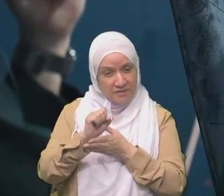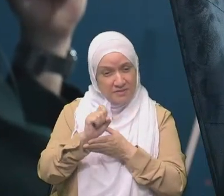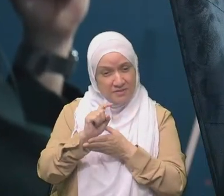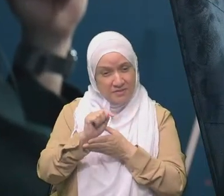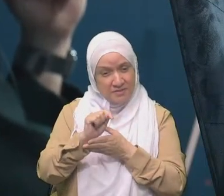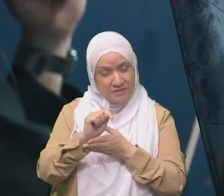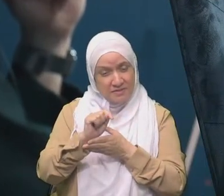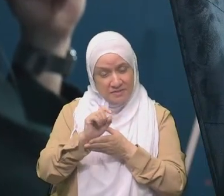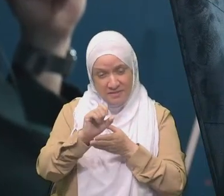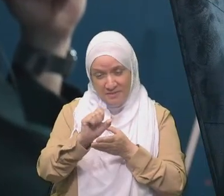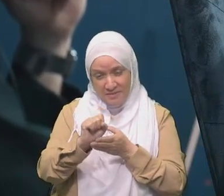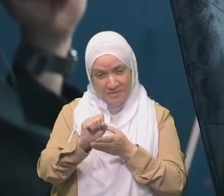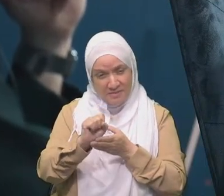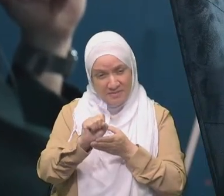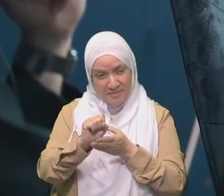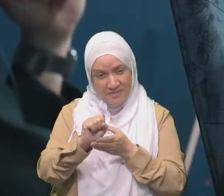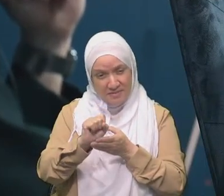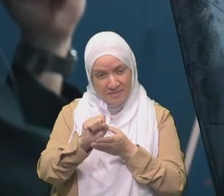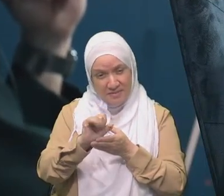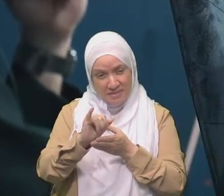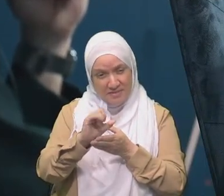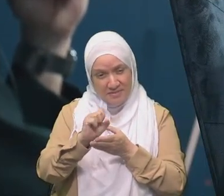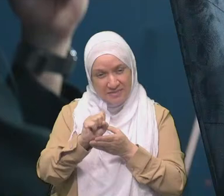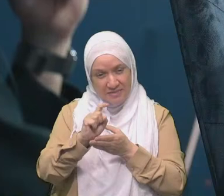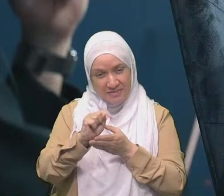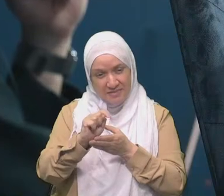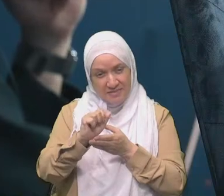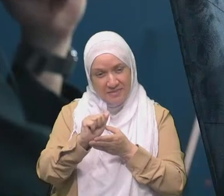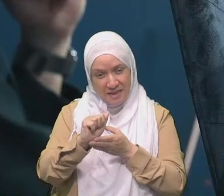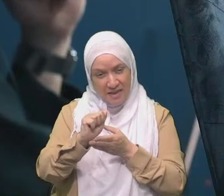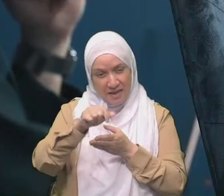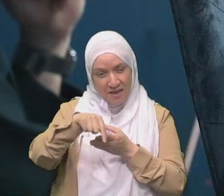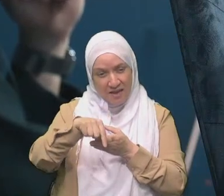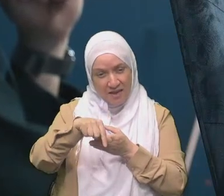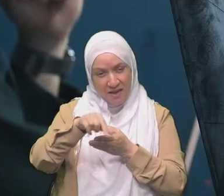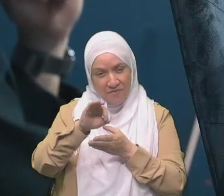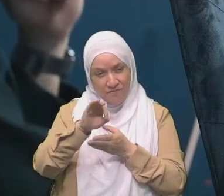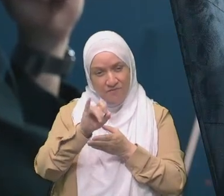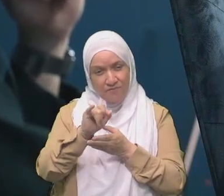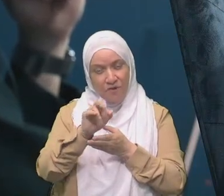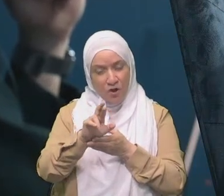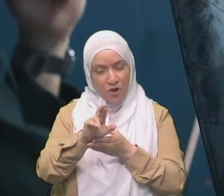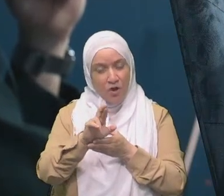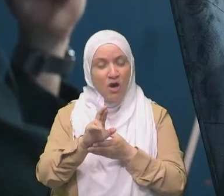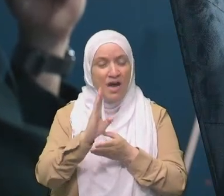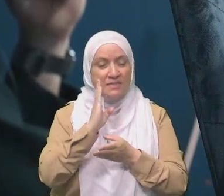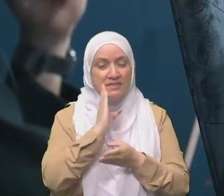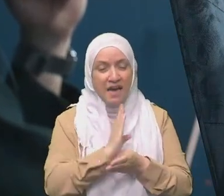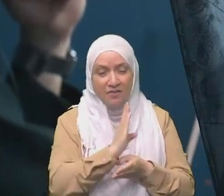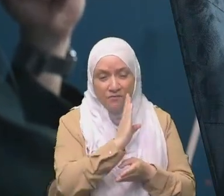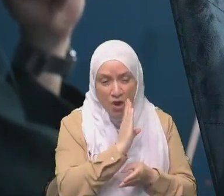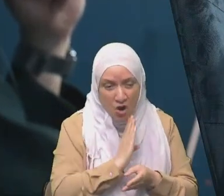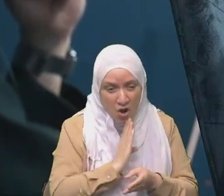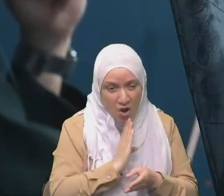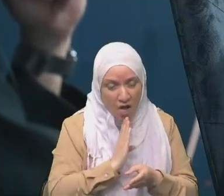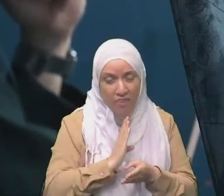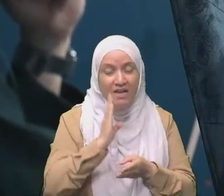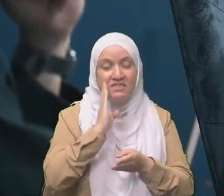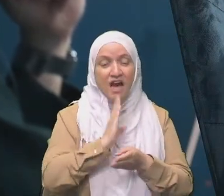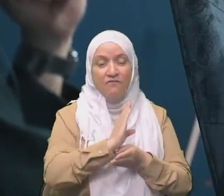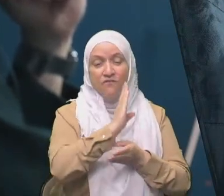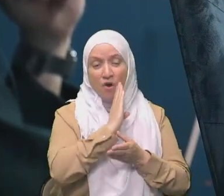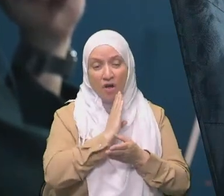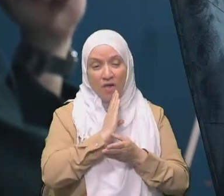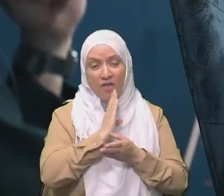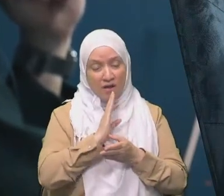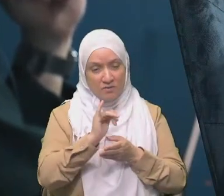ta'ala. Right? Like, really? Just saying astaghfirullah is going to erase this big sin? That's not simple. قال وبفعل المندوبات